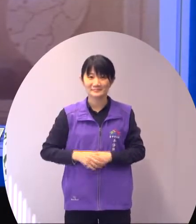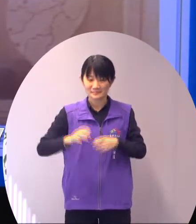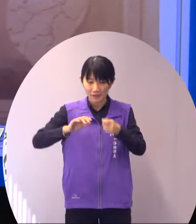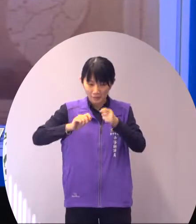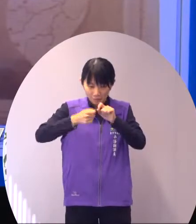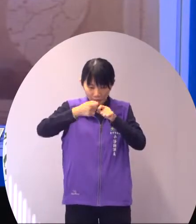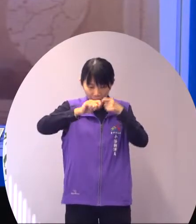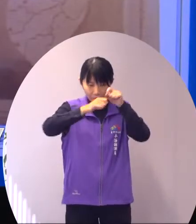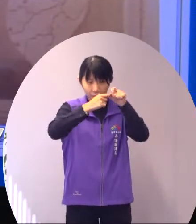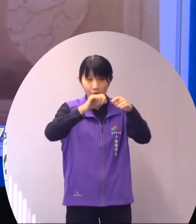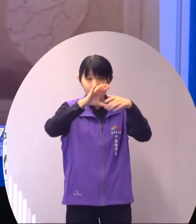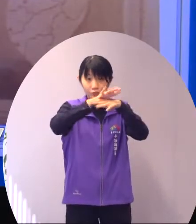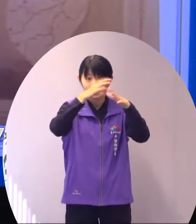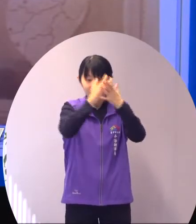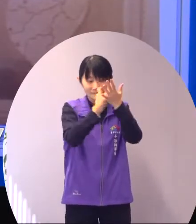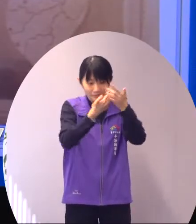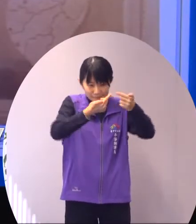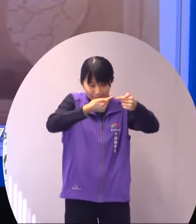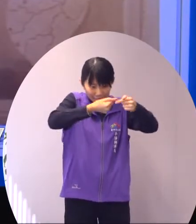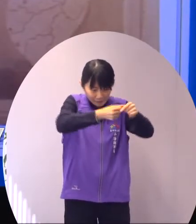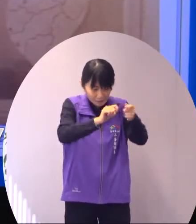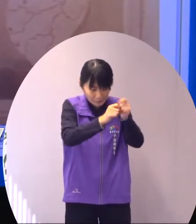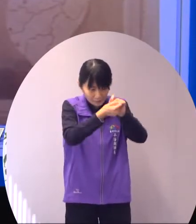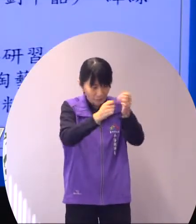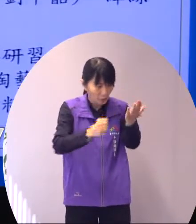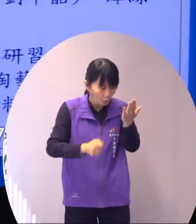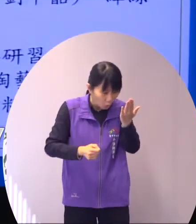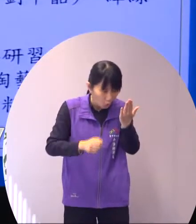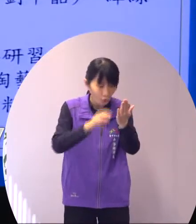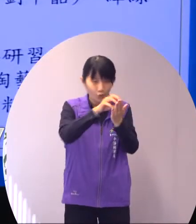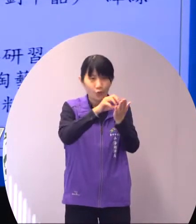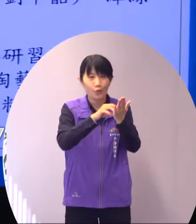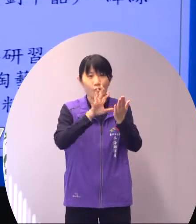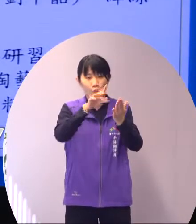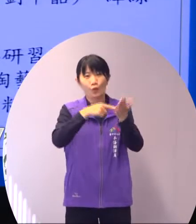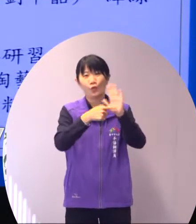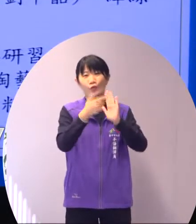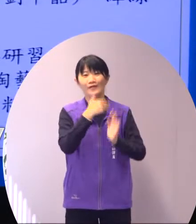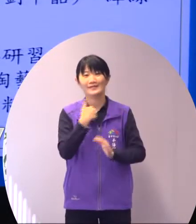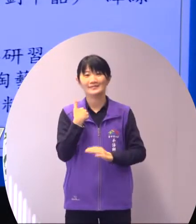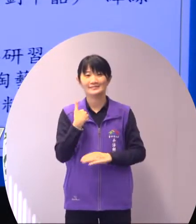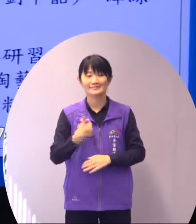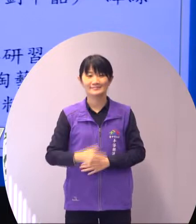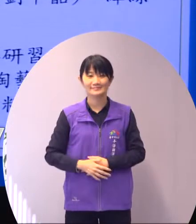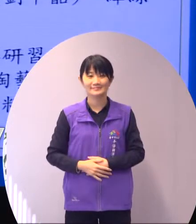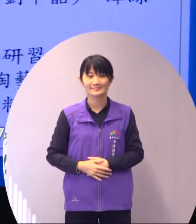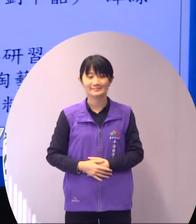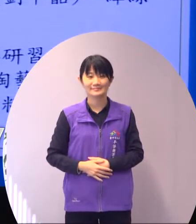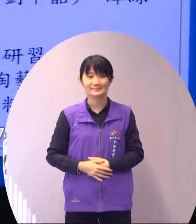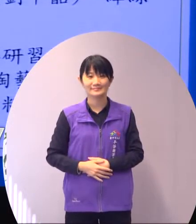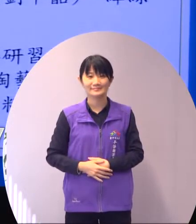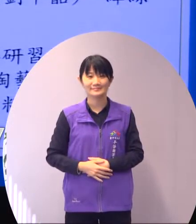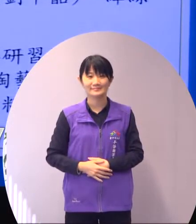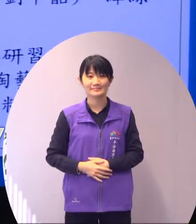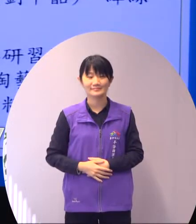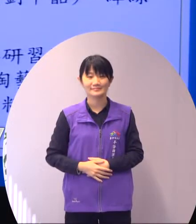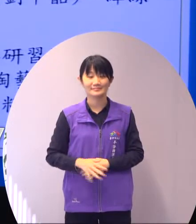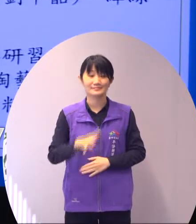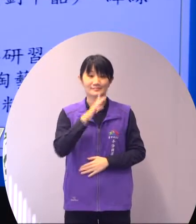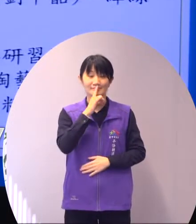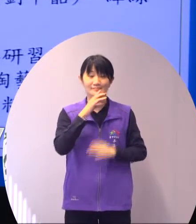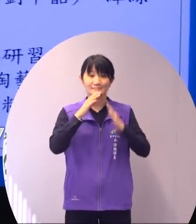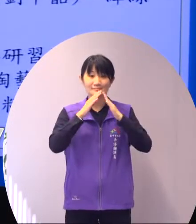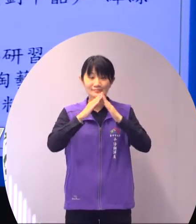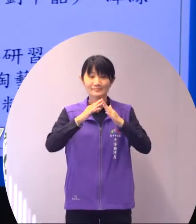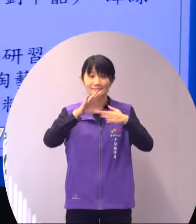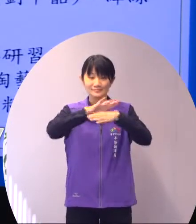字等等，赋予传统令草材料的现代化意涵。那在落实本市文化资产